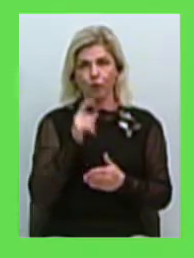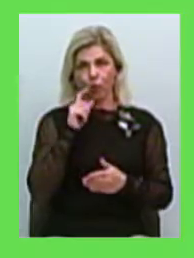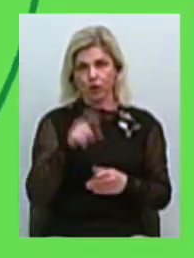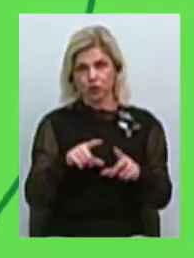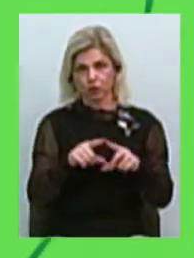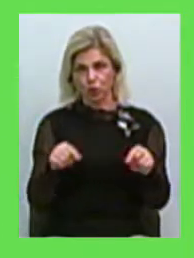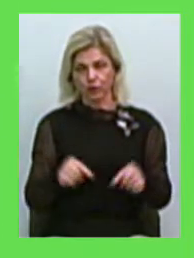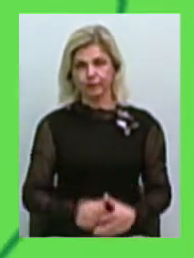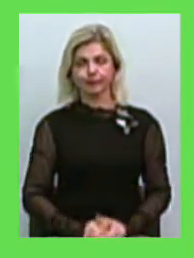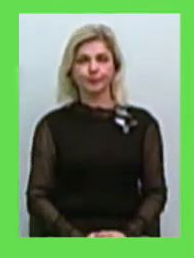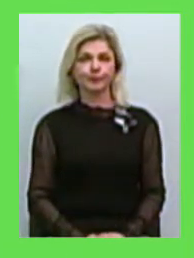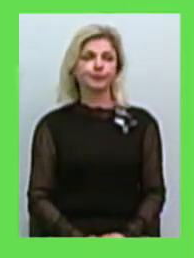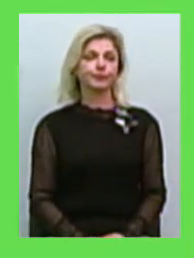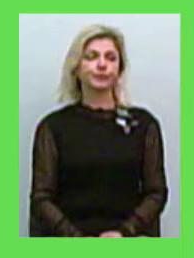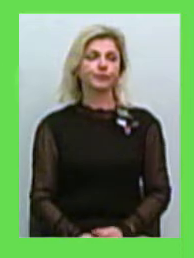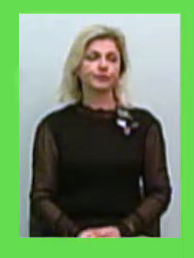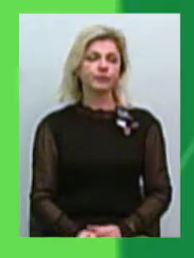школи.